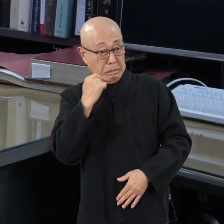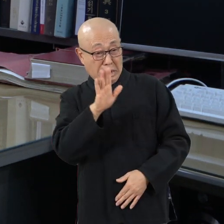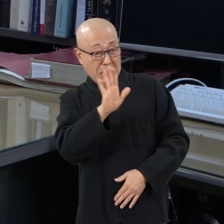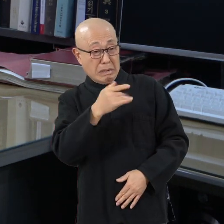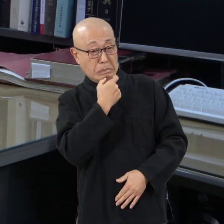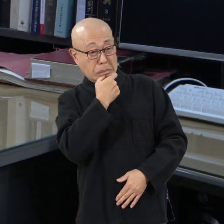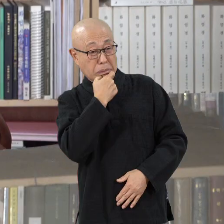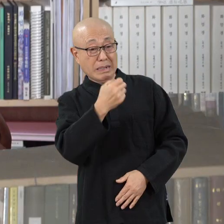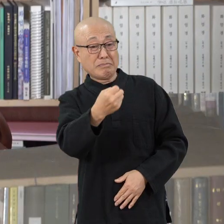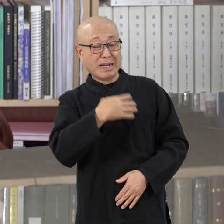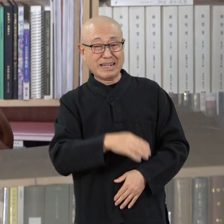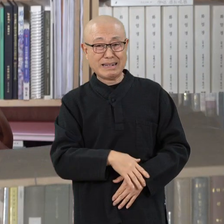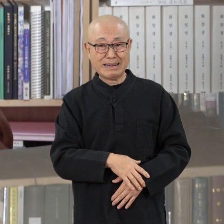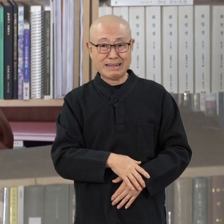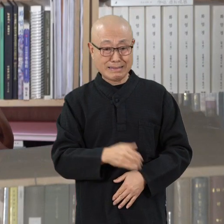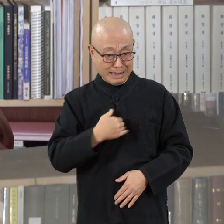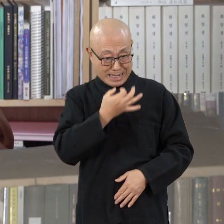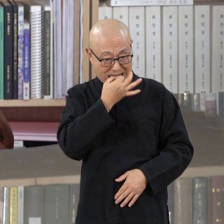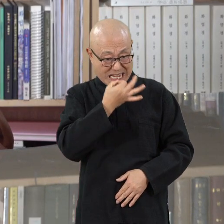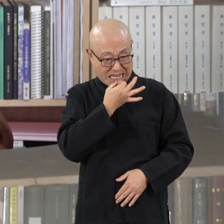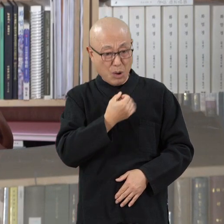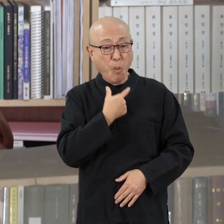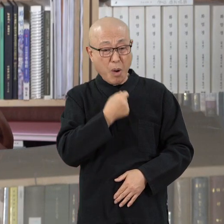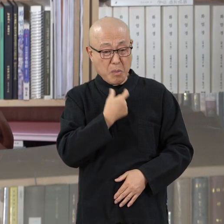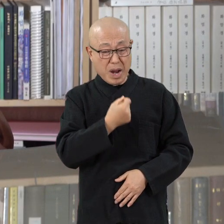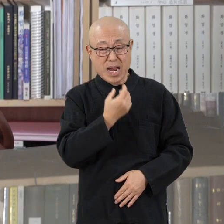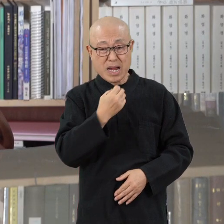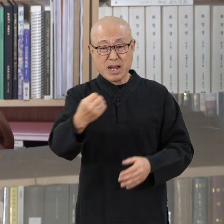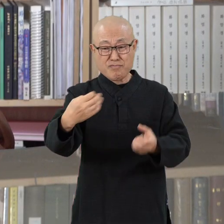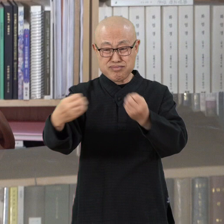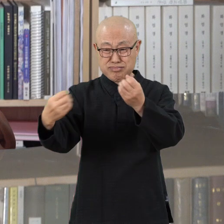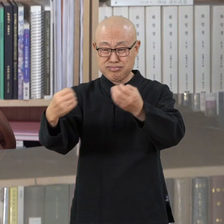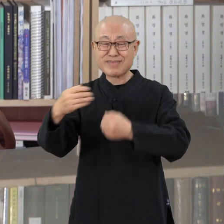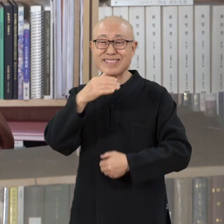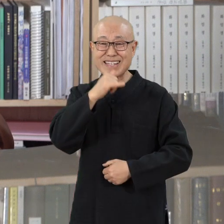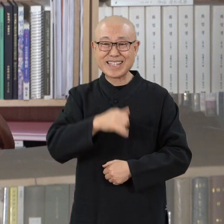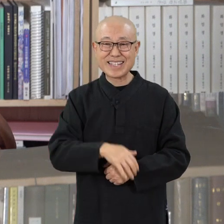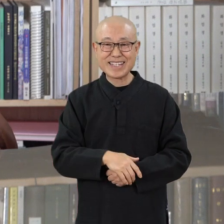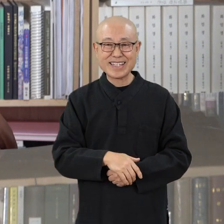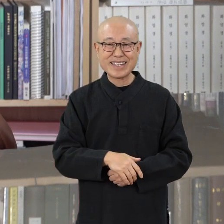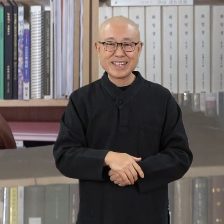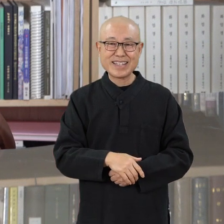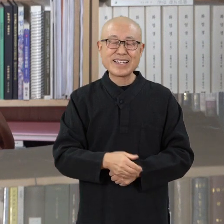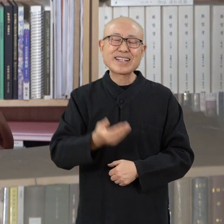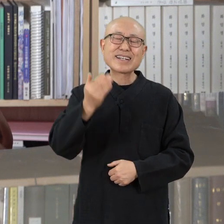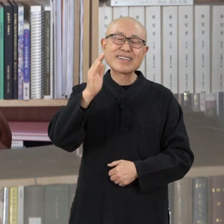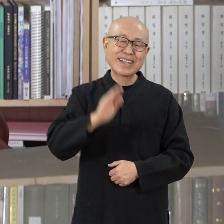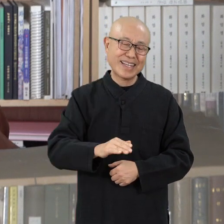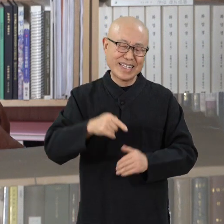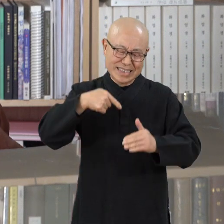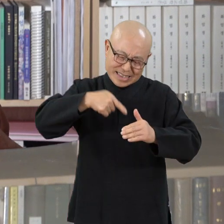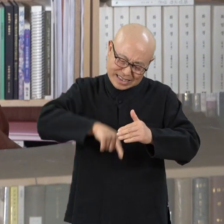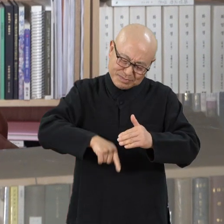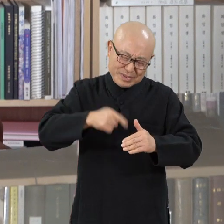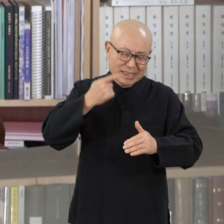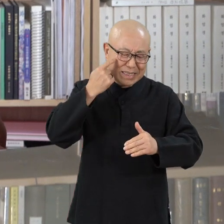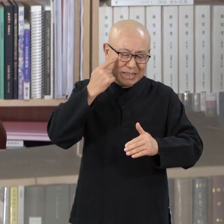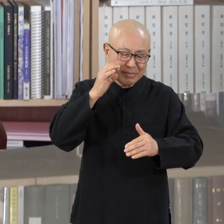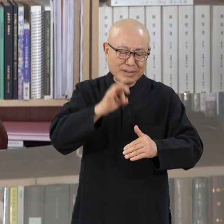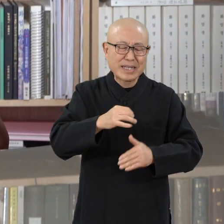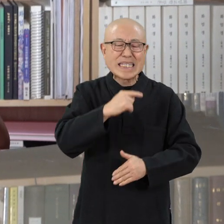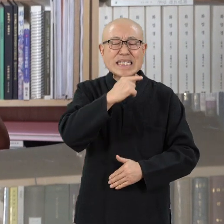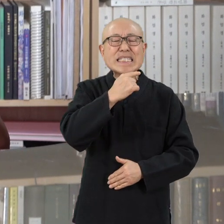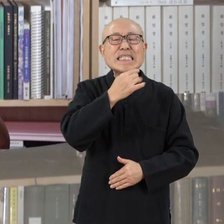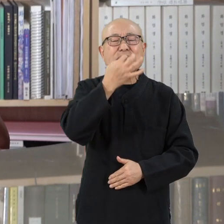사는데 스님은 손해 보자고 한다고 좀 불만이셔요. 근데 깊이 생각하면 전부